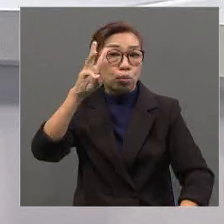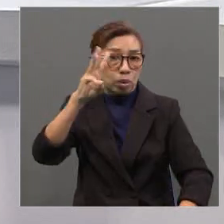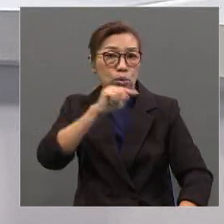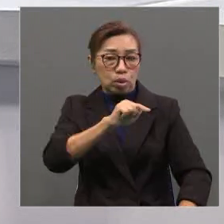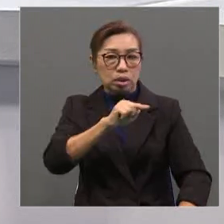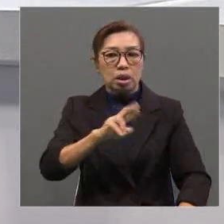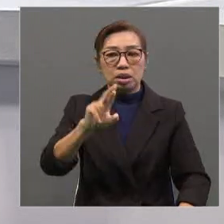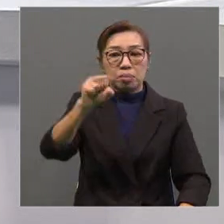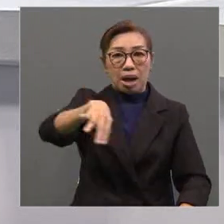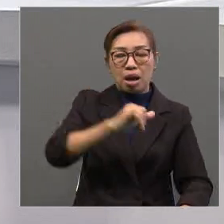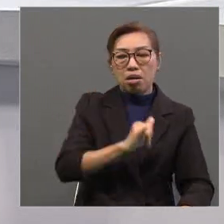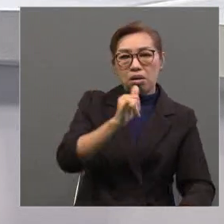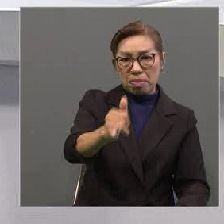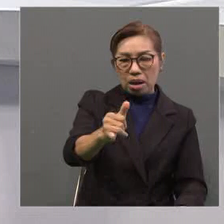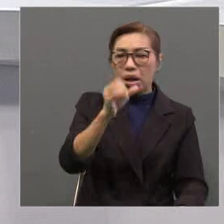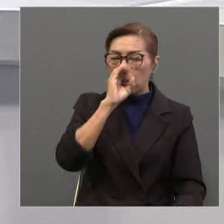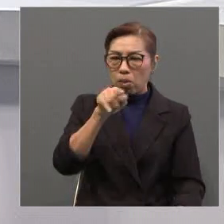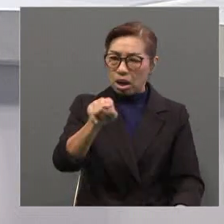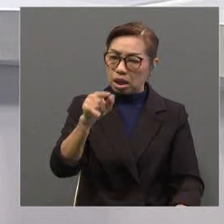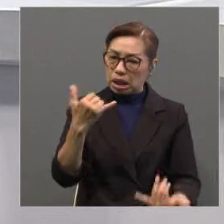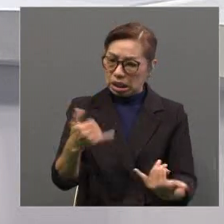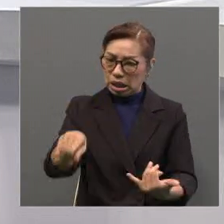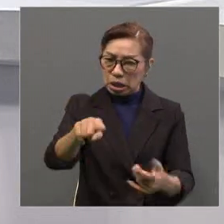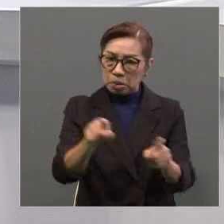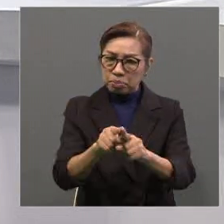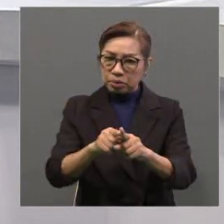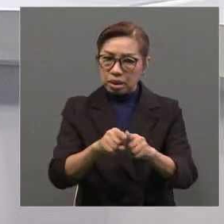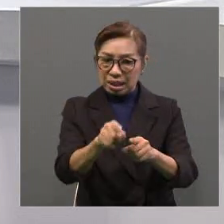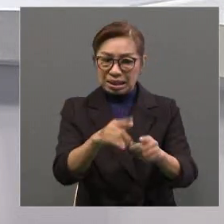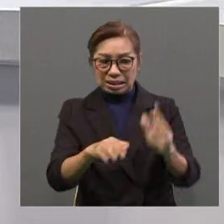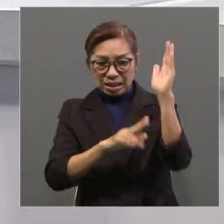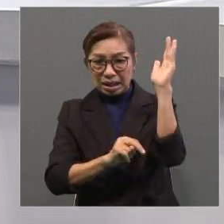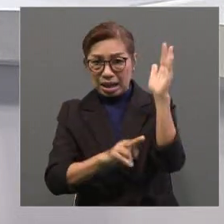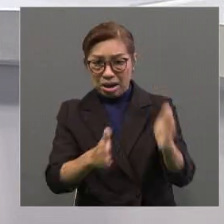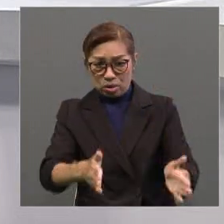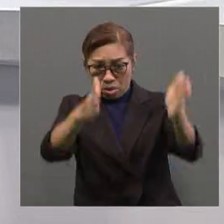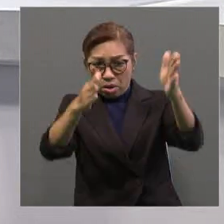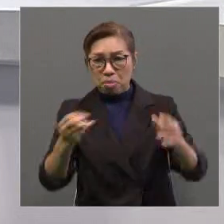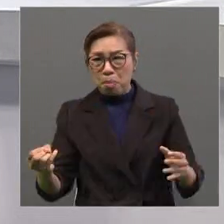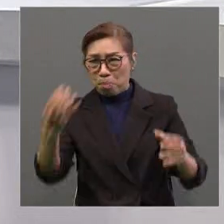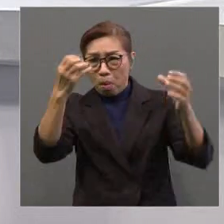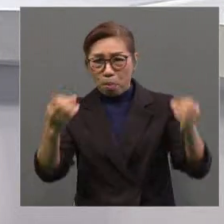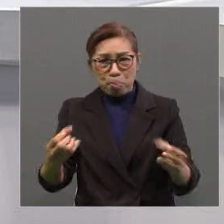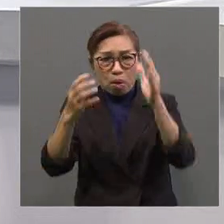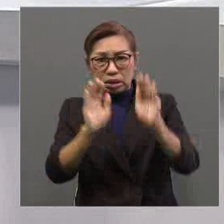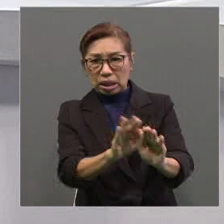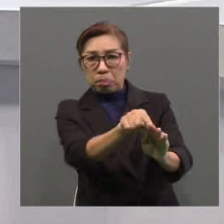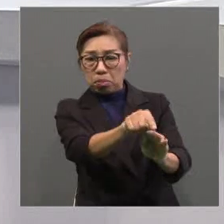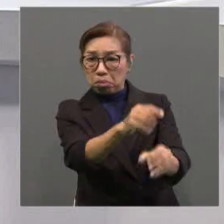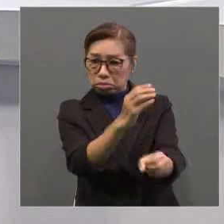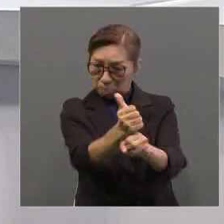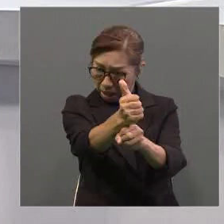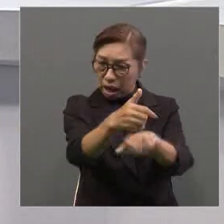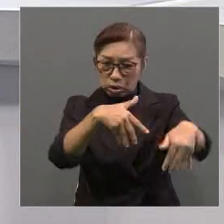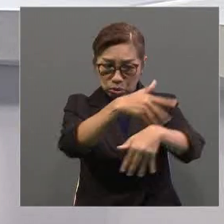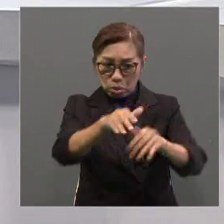าเหมือนกันเอ๊ะในเรื่องของการที่ครอบครองทั้งพลุประทัดดอกไม้เพลิงเยอะขนาดเนี้ยมันต้องมีสวยไหมถูกไหม